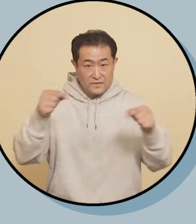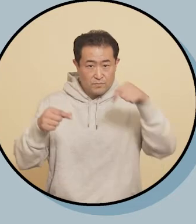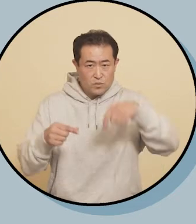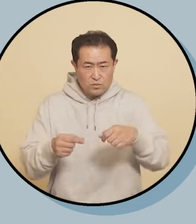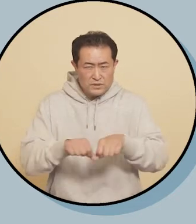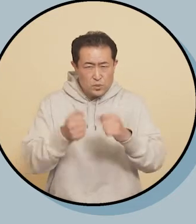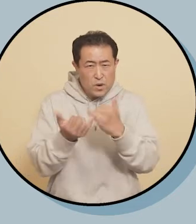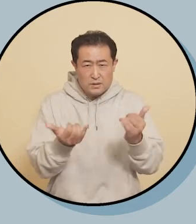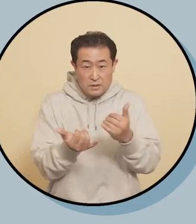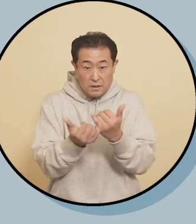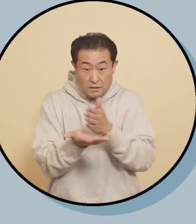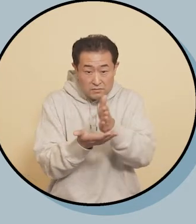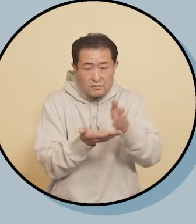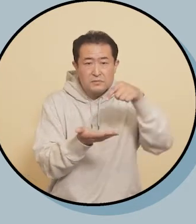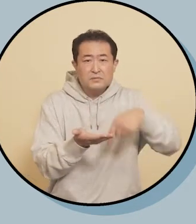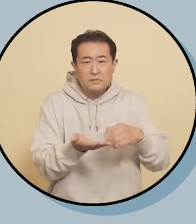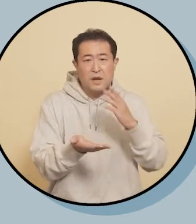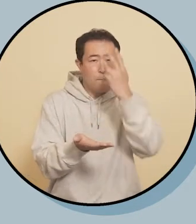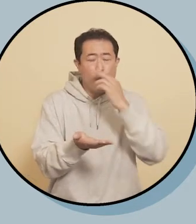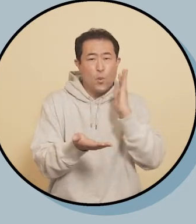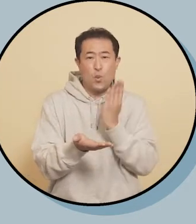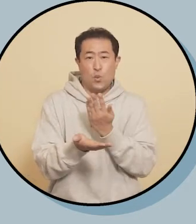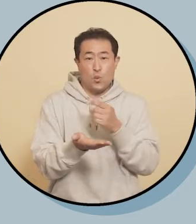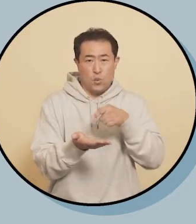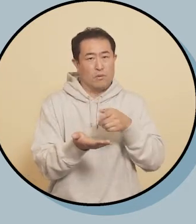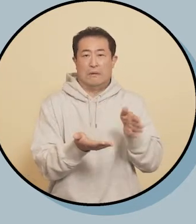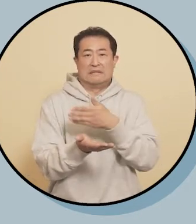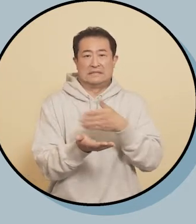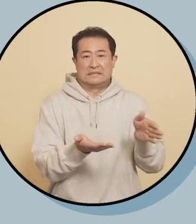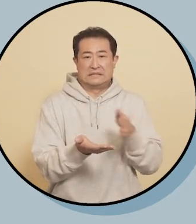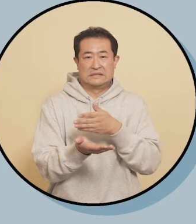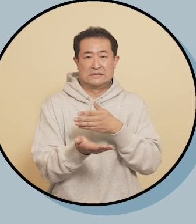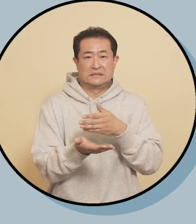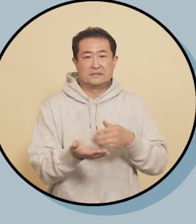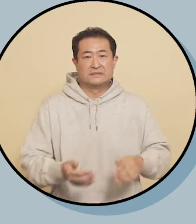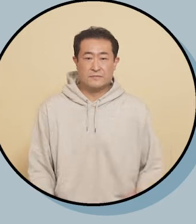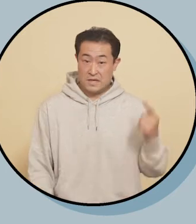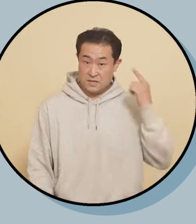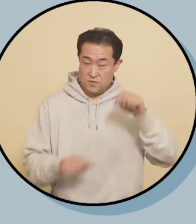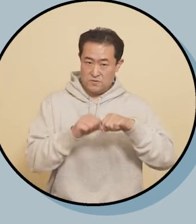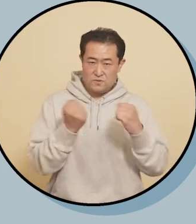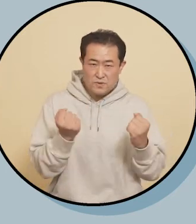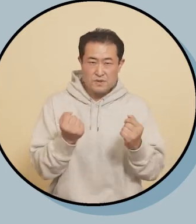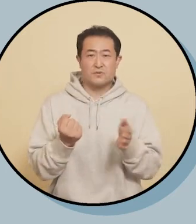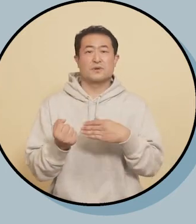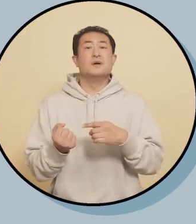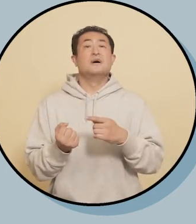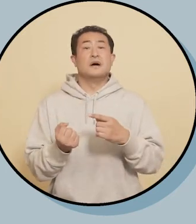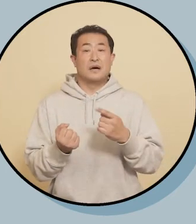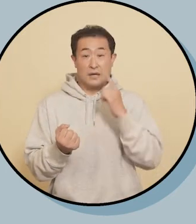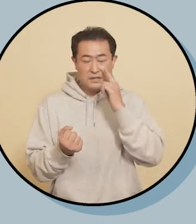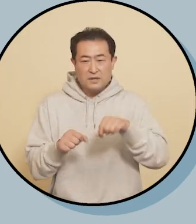ますあれですよね日本にこういわゆる込もうローっていう障害の区分がないですないですね日本にはです実はですねえっとを